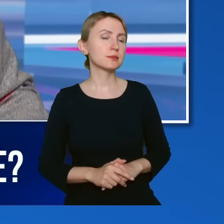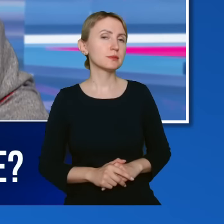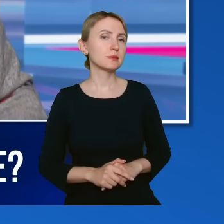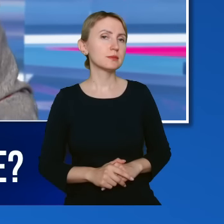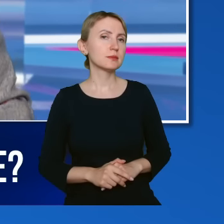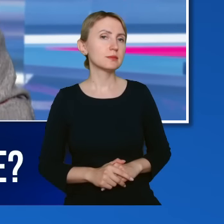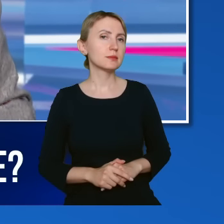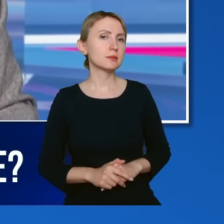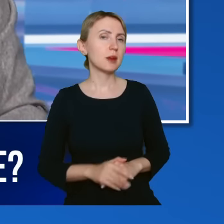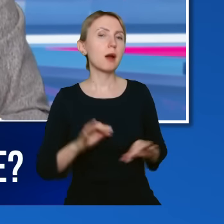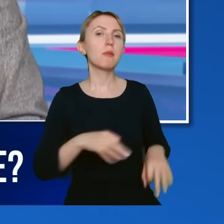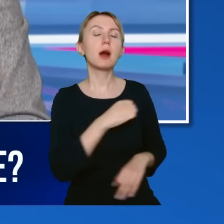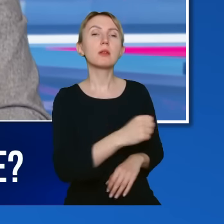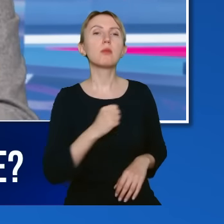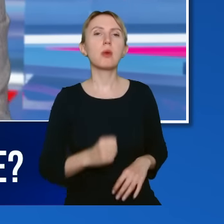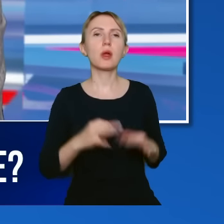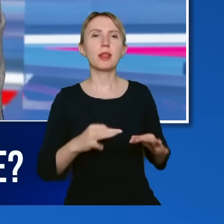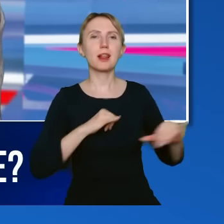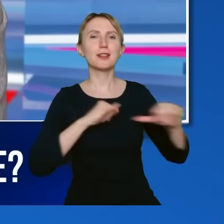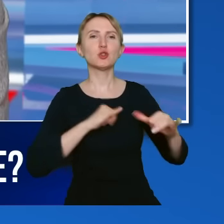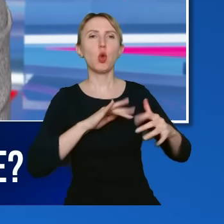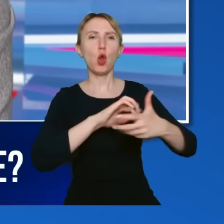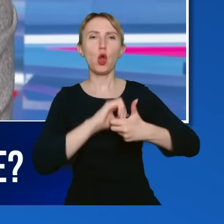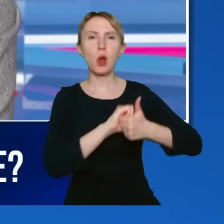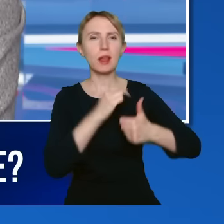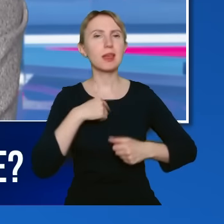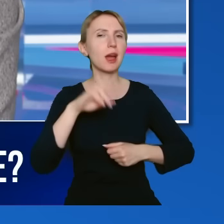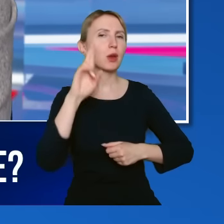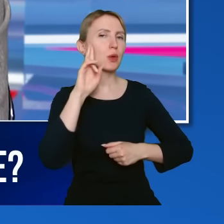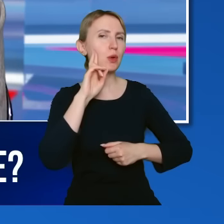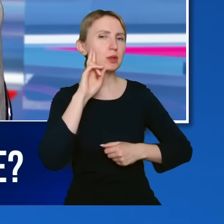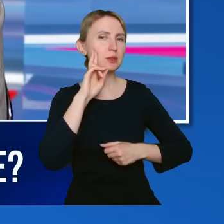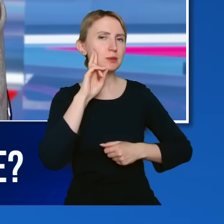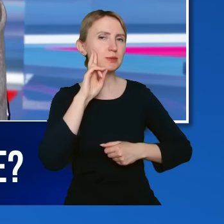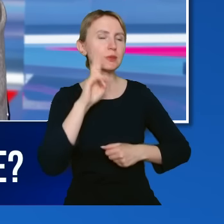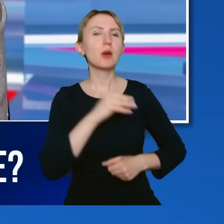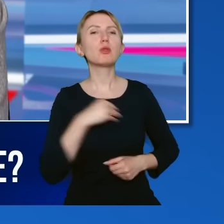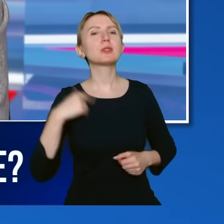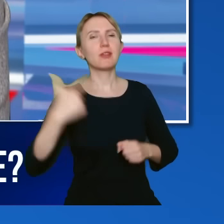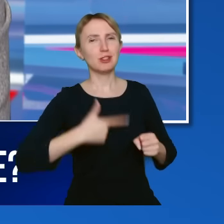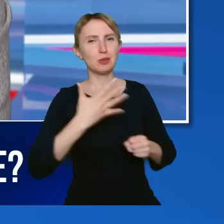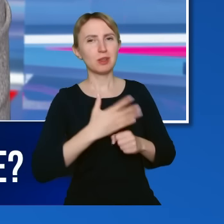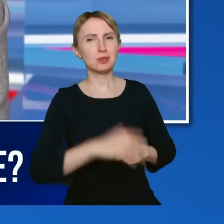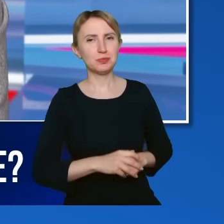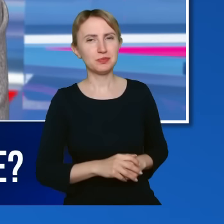zwracając się do pana posła z obecnie rządzącej koalicji, rozumiem, pan że... Pan poseł Marcin Skonieczka, Polska 2050. Rozumiem, że jeżeli pan tak popiera też to,